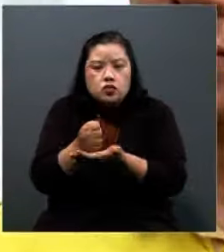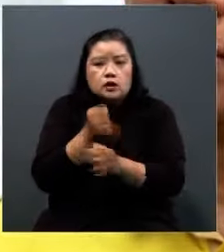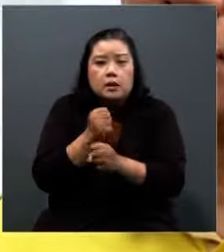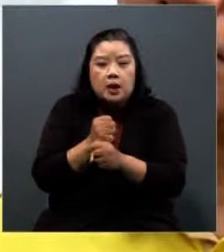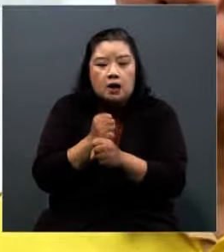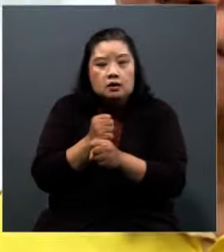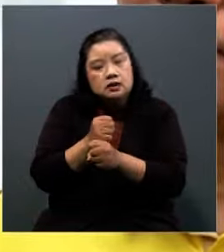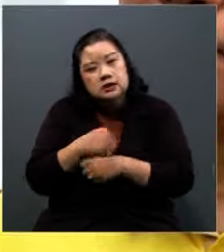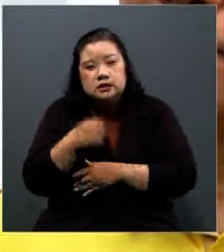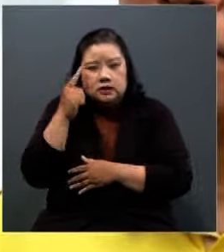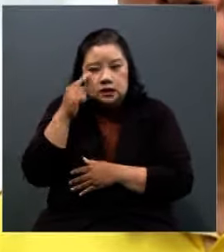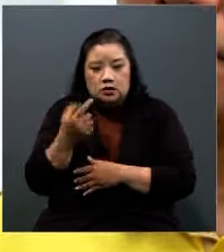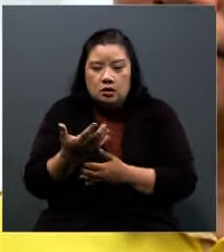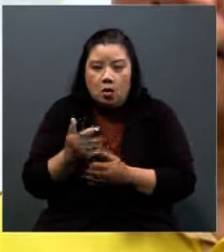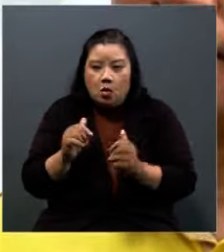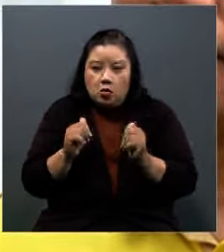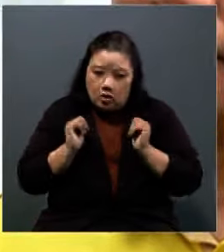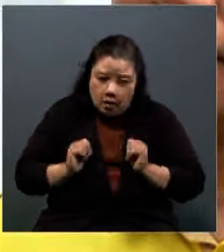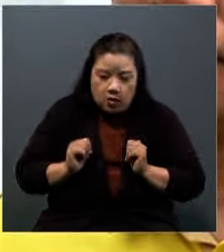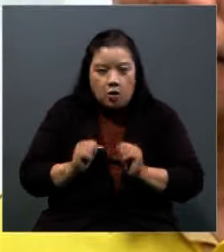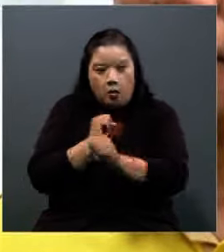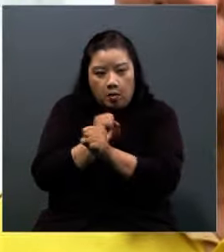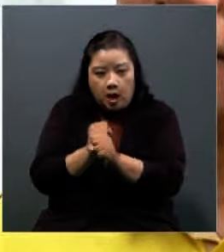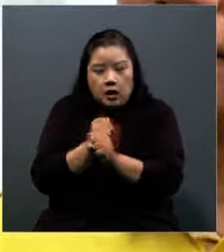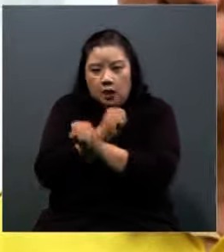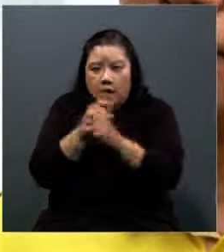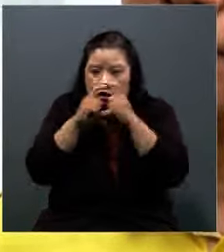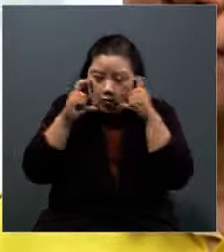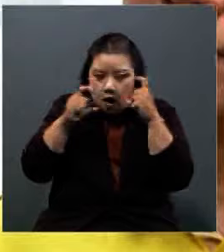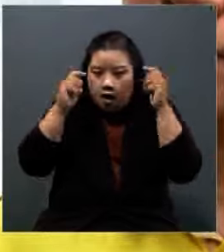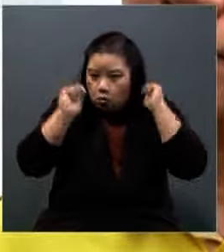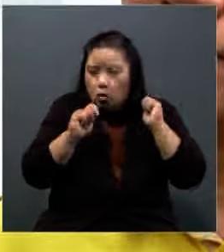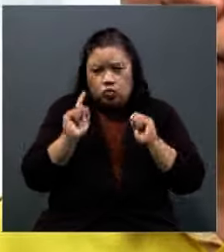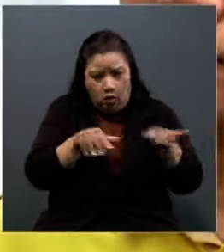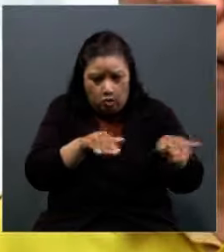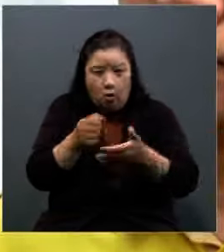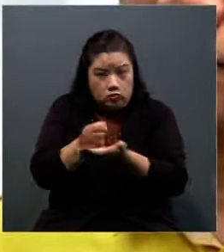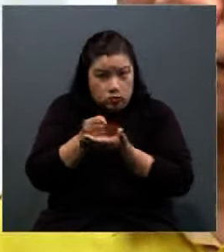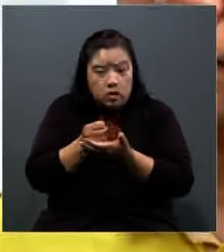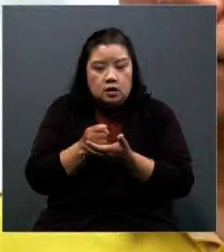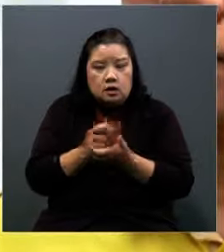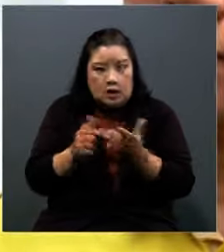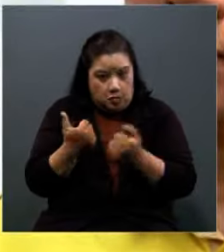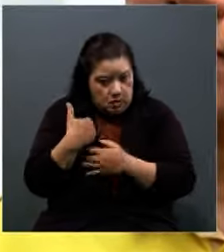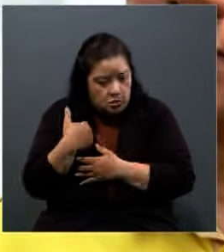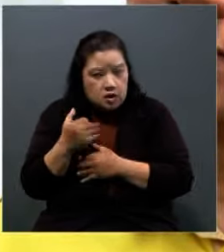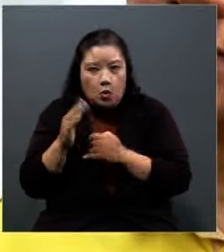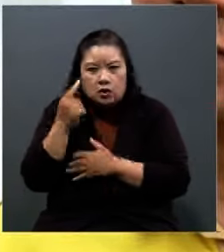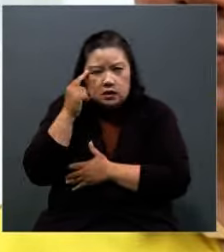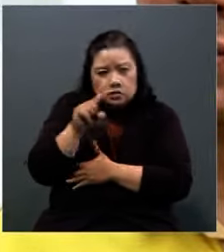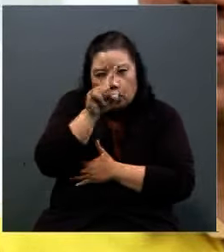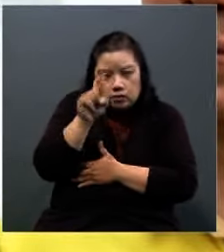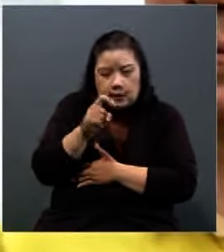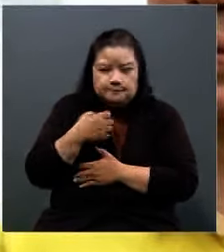นายกบอกว่าอุปกรณ์เนี่ยต้องมีให้เขาครบถ้วนนะสำหรับผู้ปฏิบัติหน้าที่ทีนี้วันนี้เนี่ยมันมีดราม่านิดหนึ่งนะคือจริ